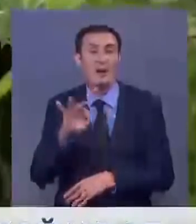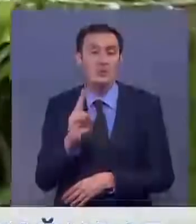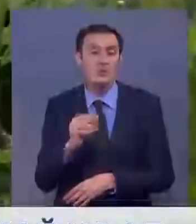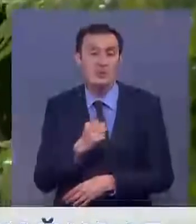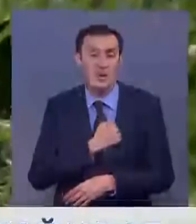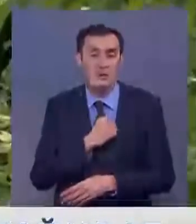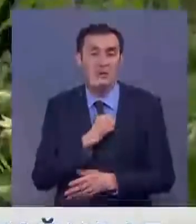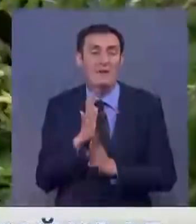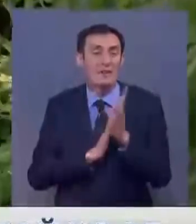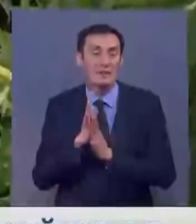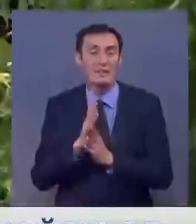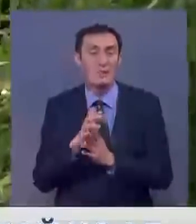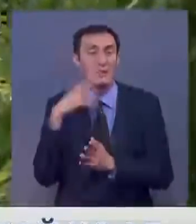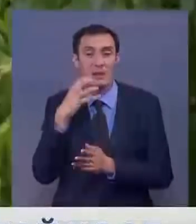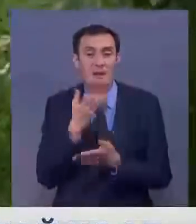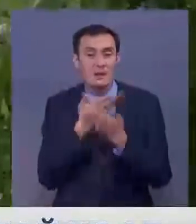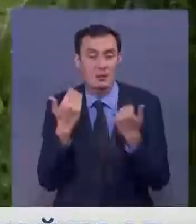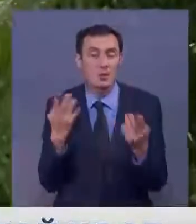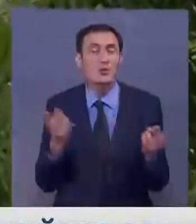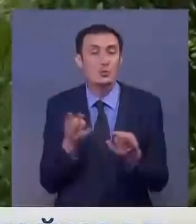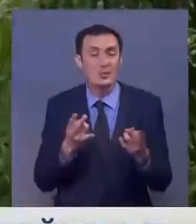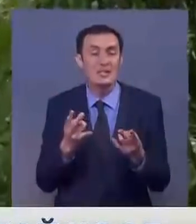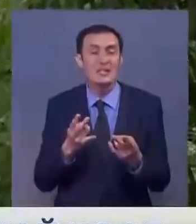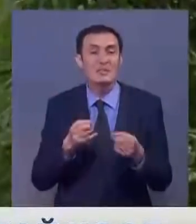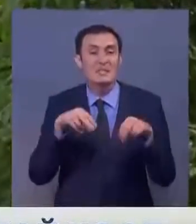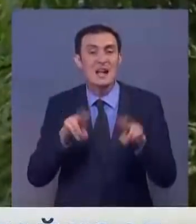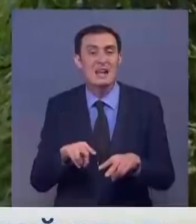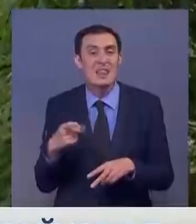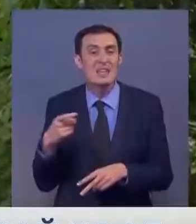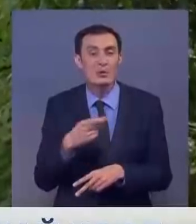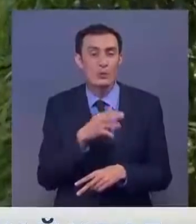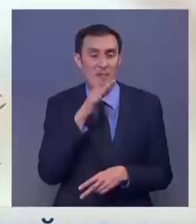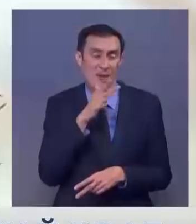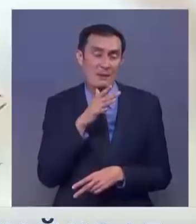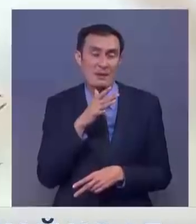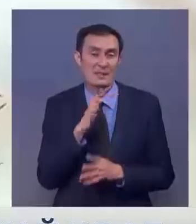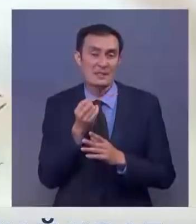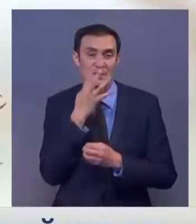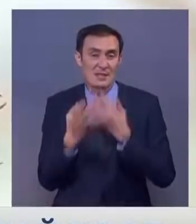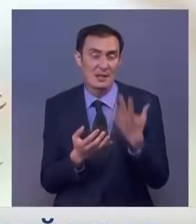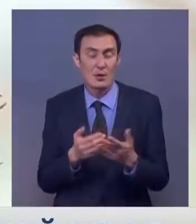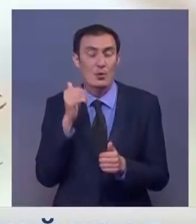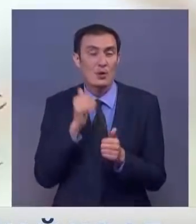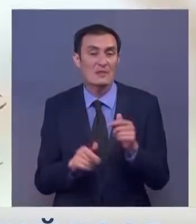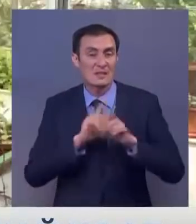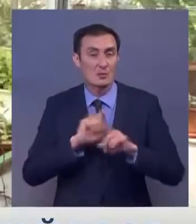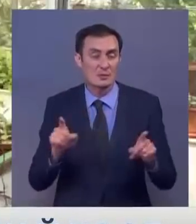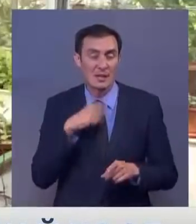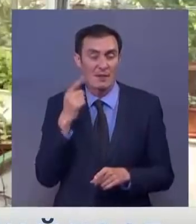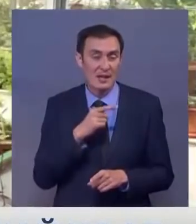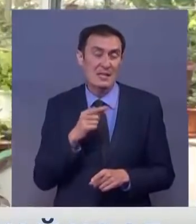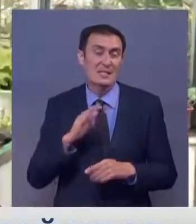сожалению, вырастить на нем плоды не удается. Нужны тропические насекомые в период цветения. У каждой экзотики свои особенности,